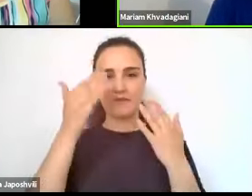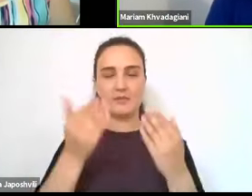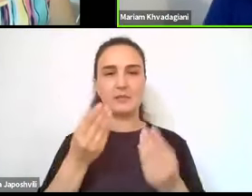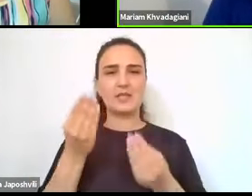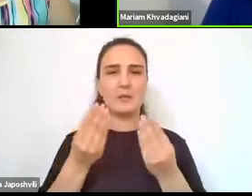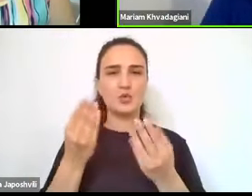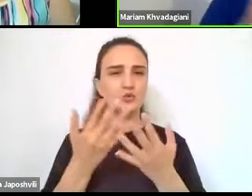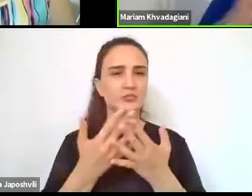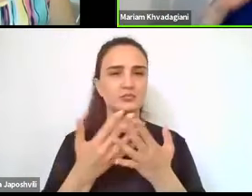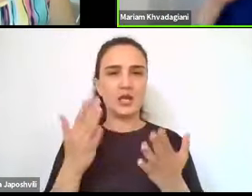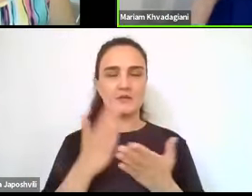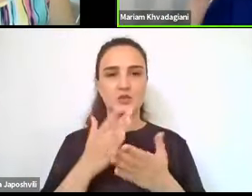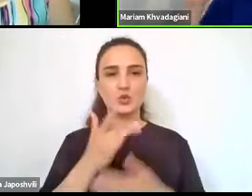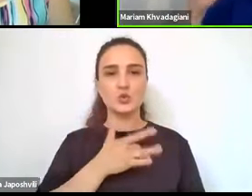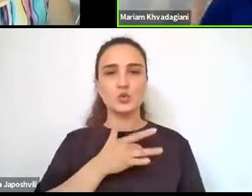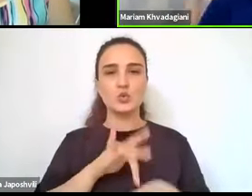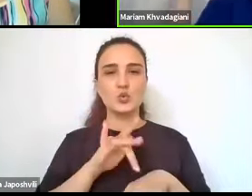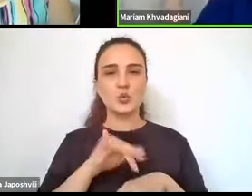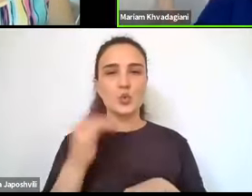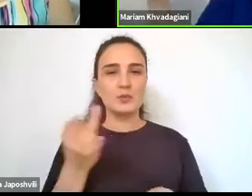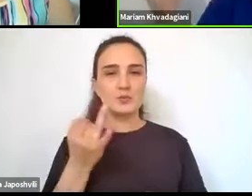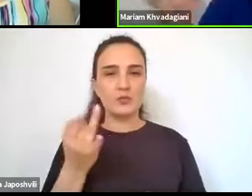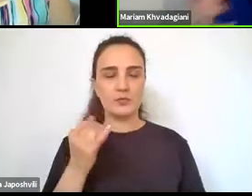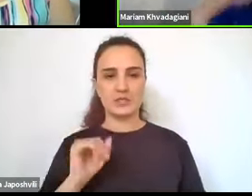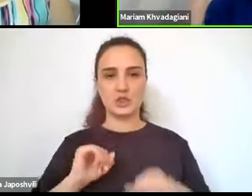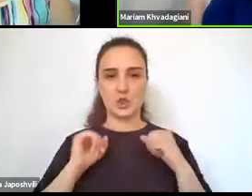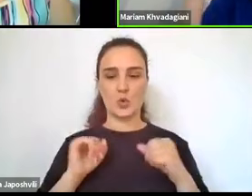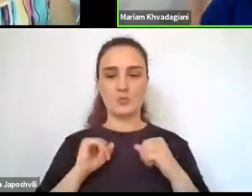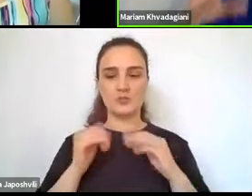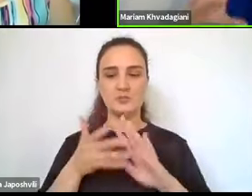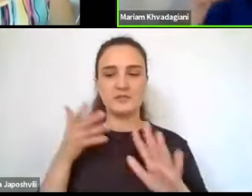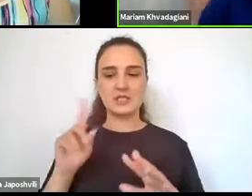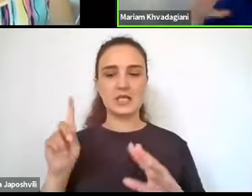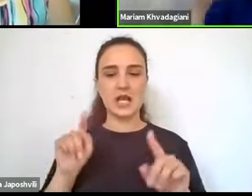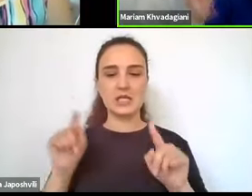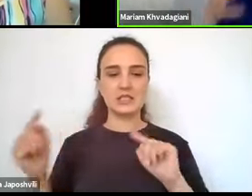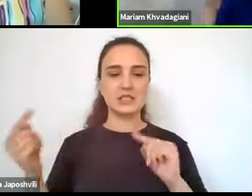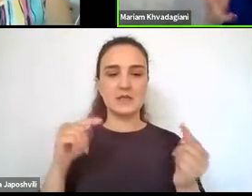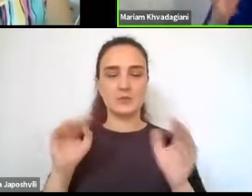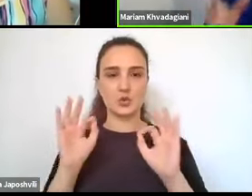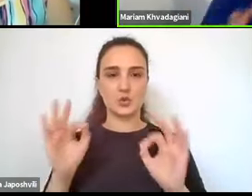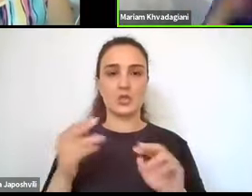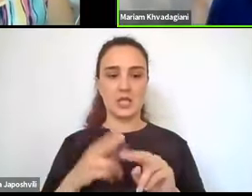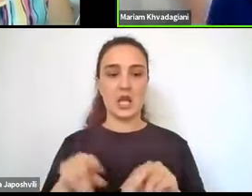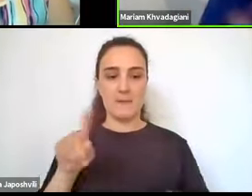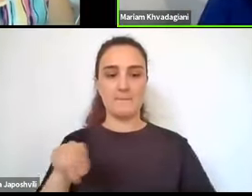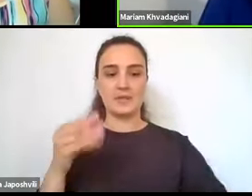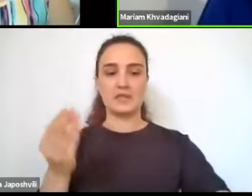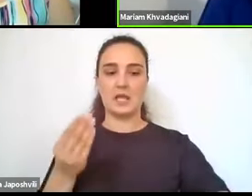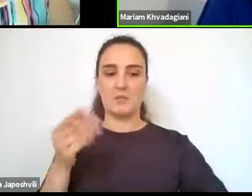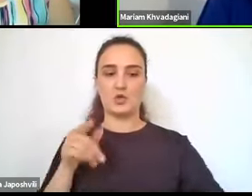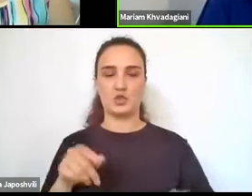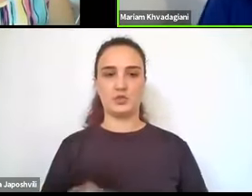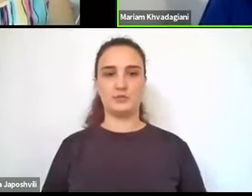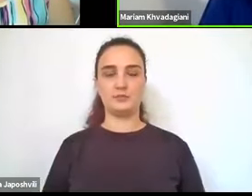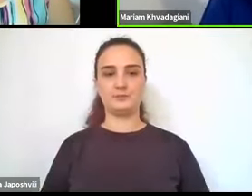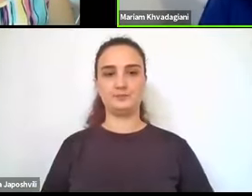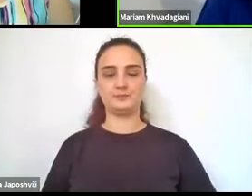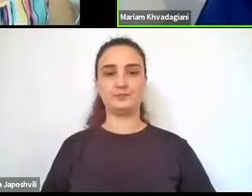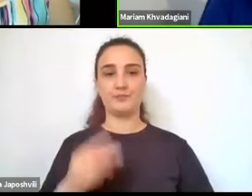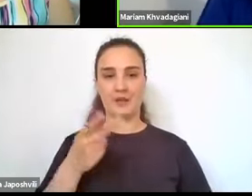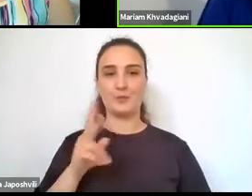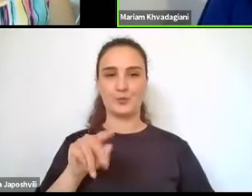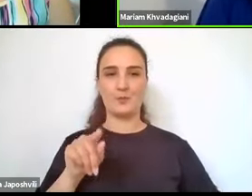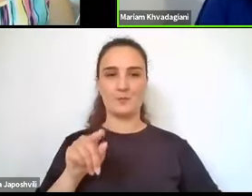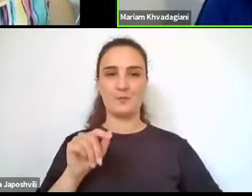წარმოსახვით, აქვს ცნობის მოყვარეობა და ცდილობს გაარკვიოს რაღაცები სწორედ აი ამ თამაშით. ამიტომ